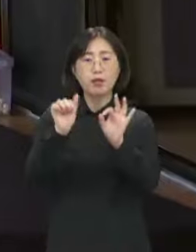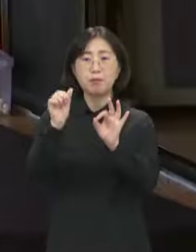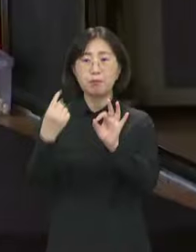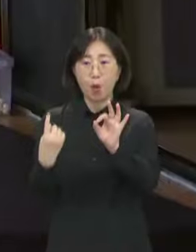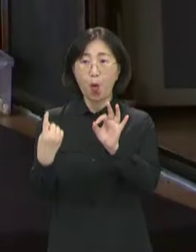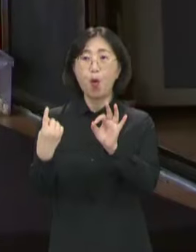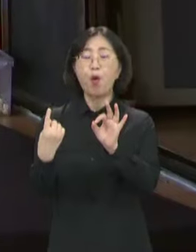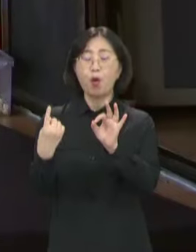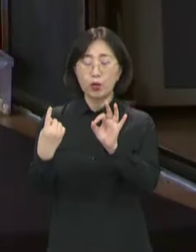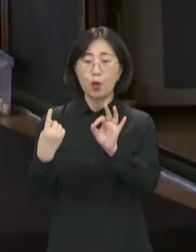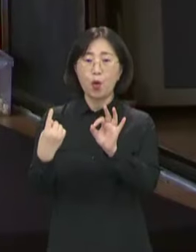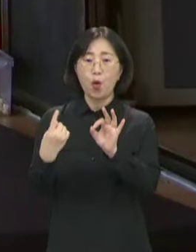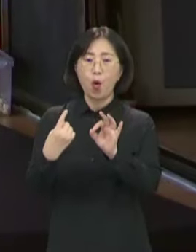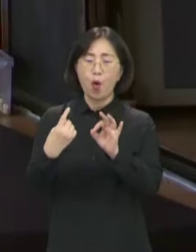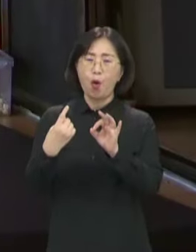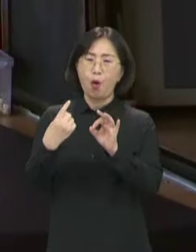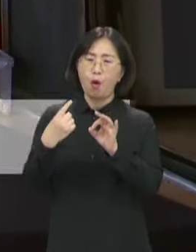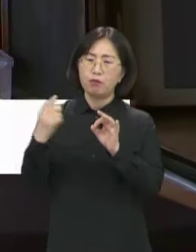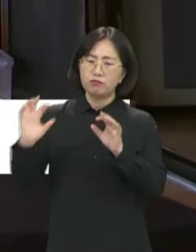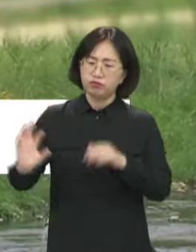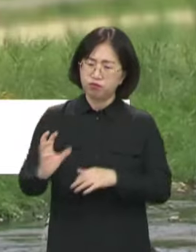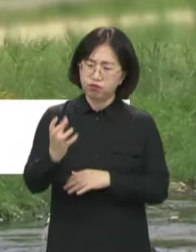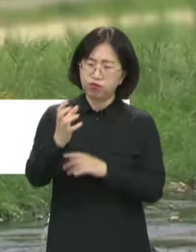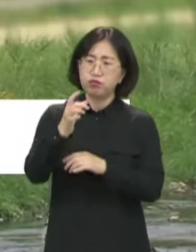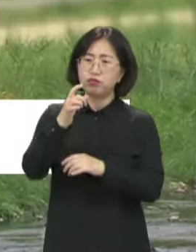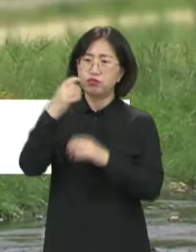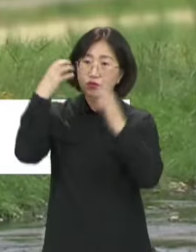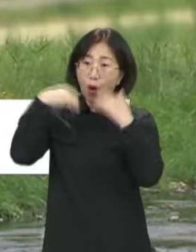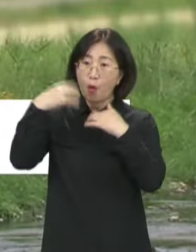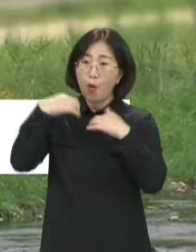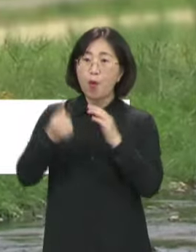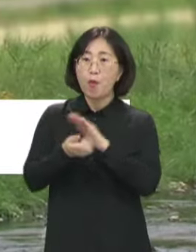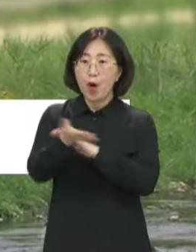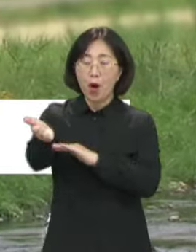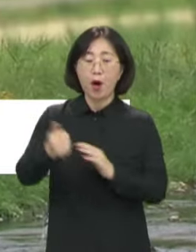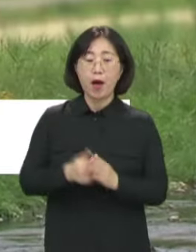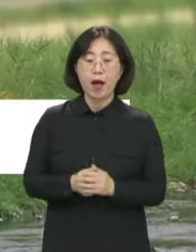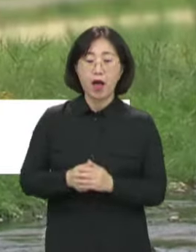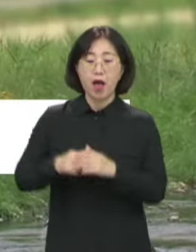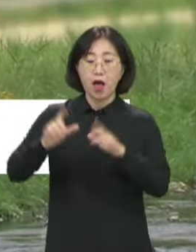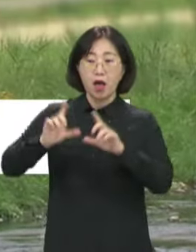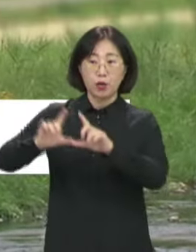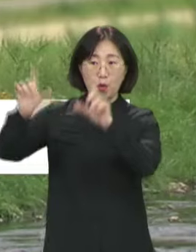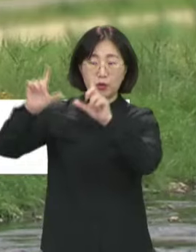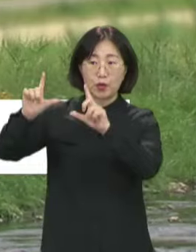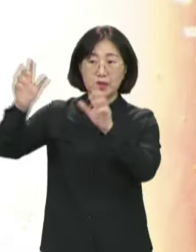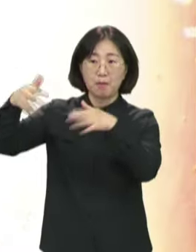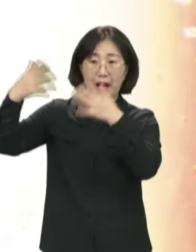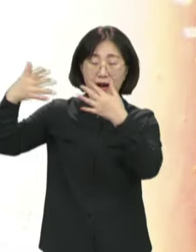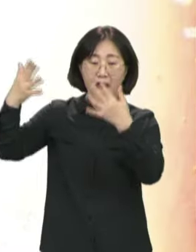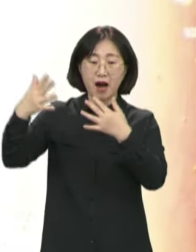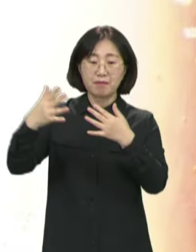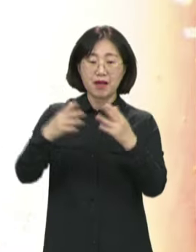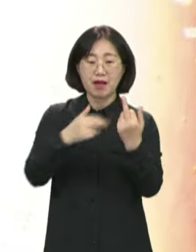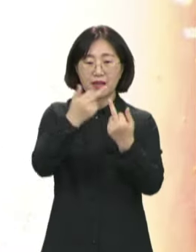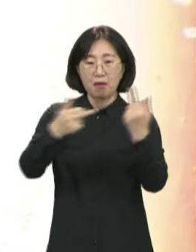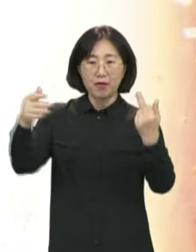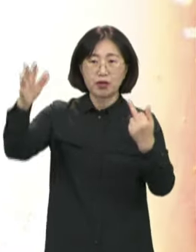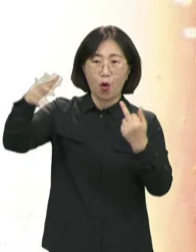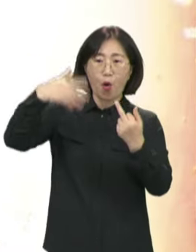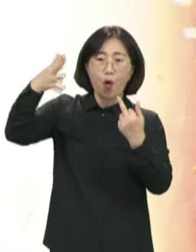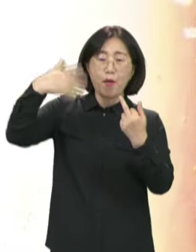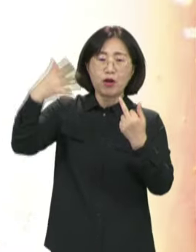산산도 무더위에 영향을 줄 전망입니다. 동쪽에서 불어오는 바람이 산맥을 넘으며 뜨거워지며 충청권의